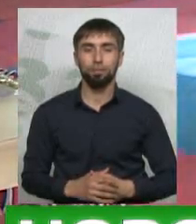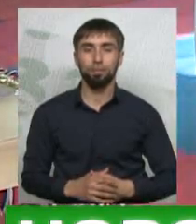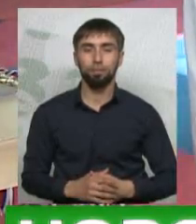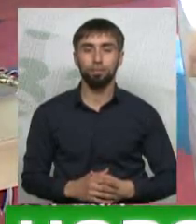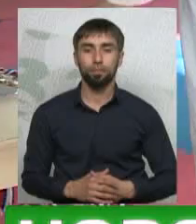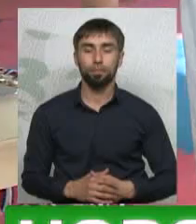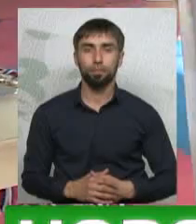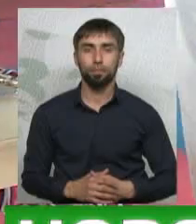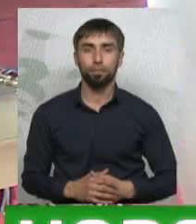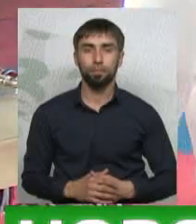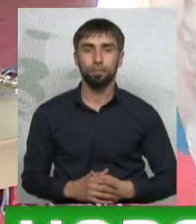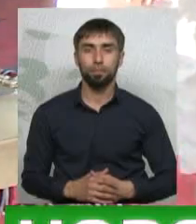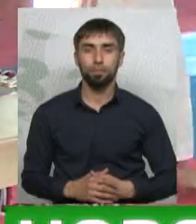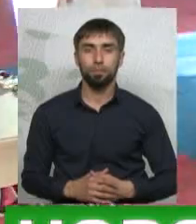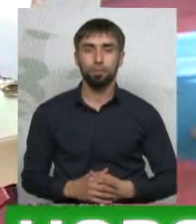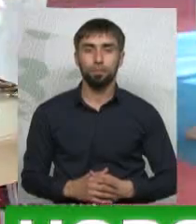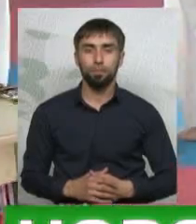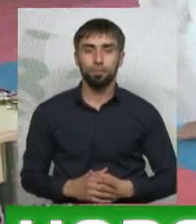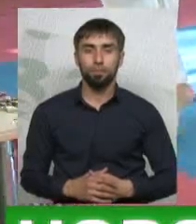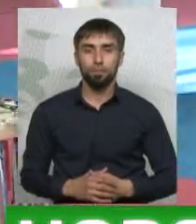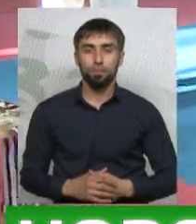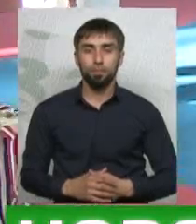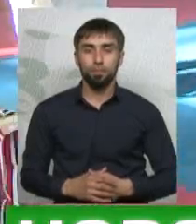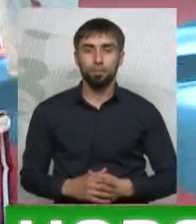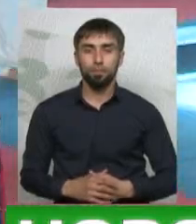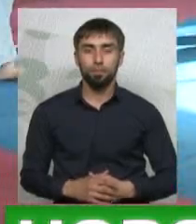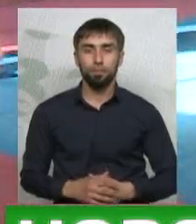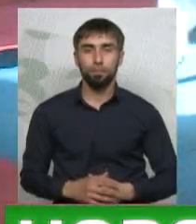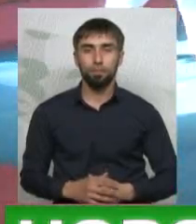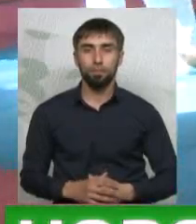Кавагагиева, Хамзат Халукоев, Новости 24.